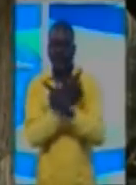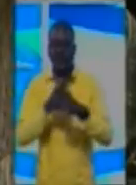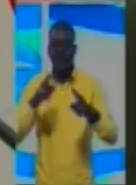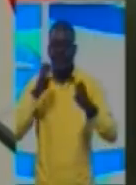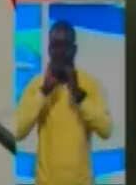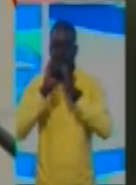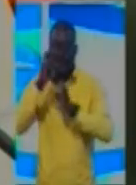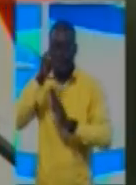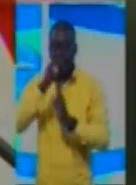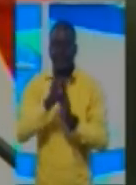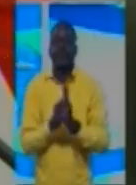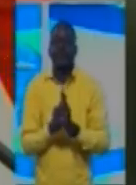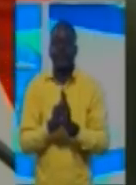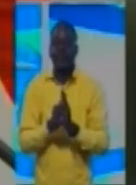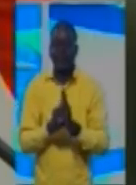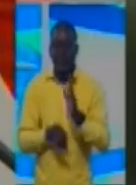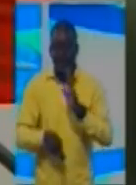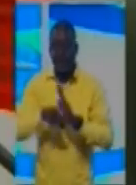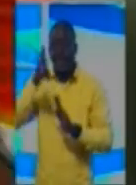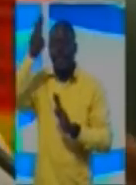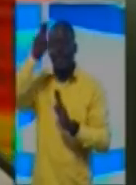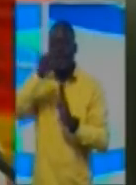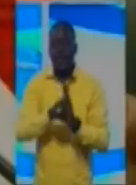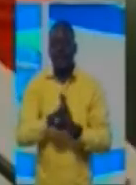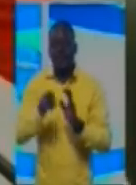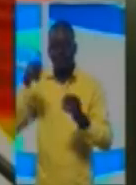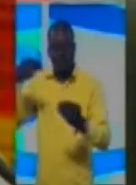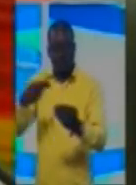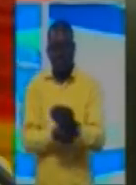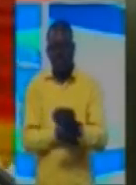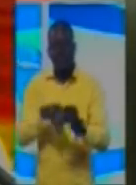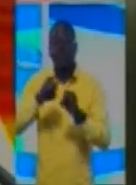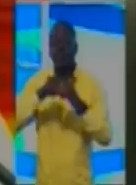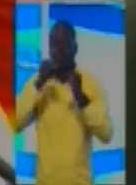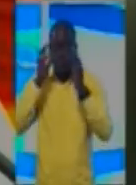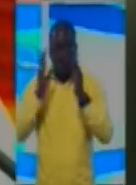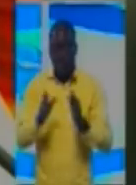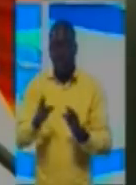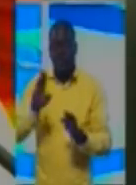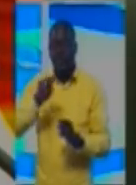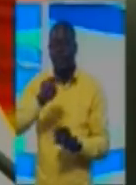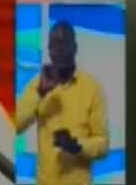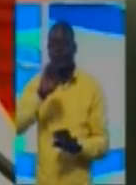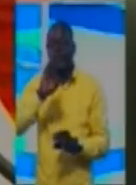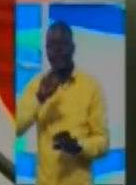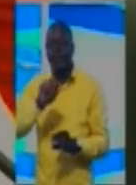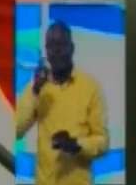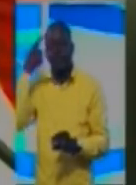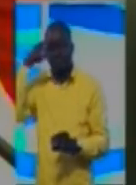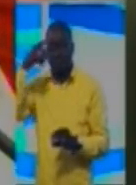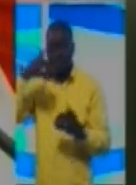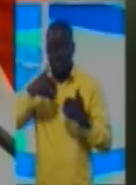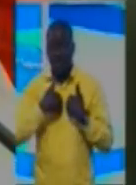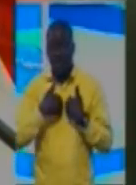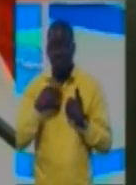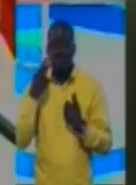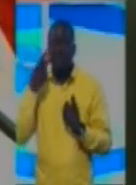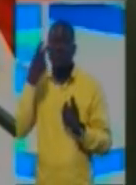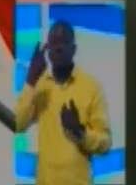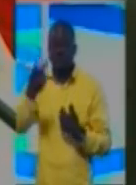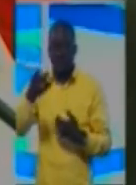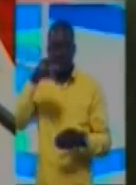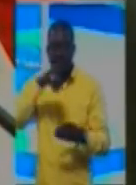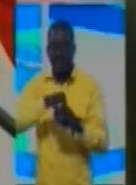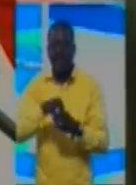d'expression. Le développement des nouveaux médias a entraîné une prolifération des fake news, des rumeurs, du voyeurisme, de